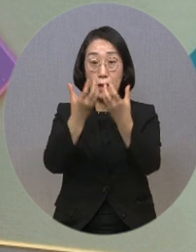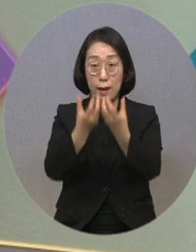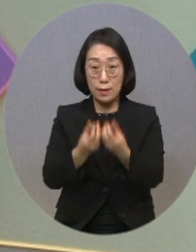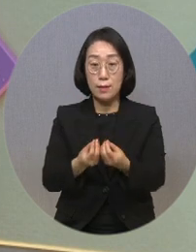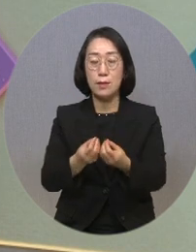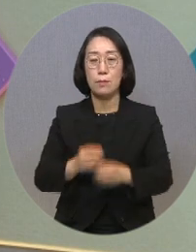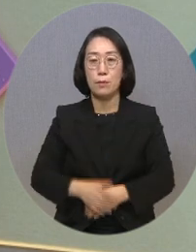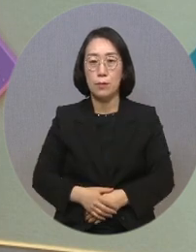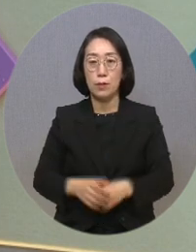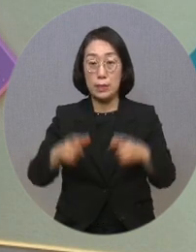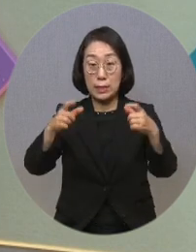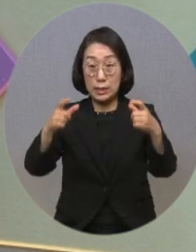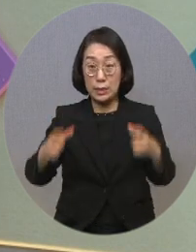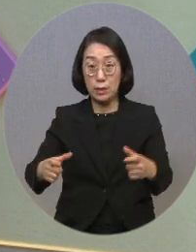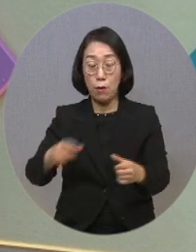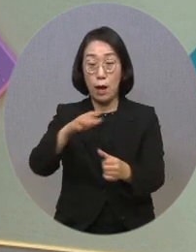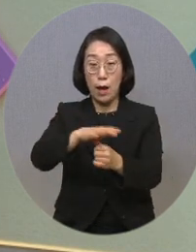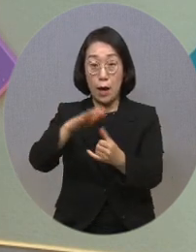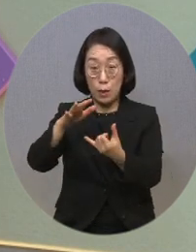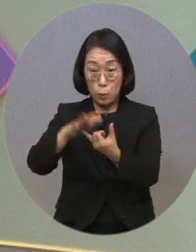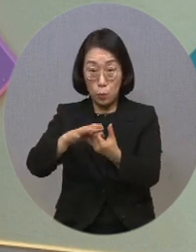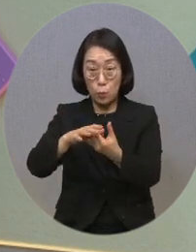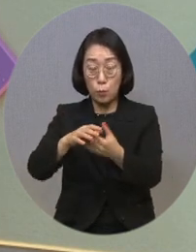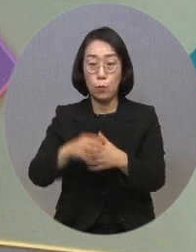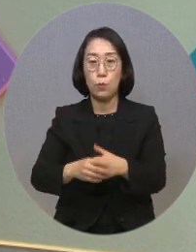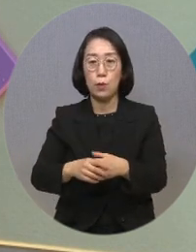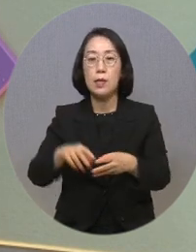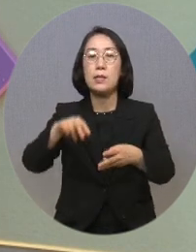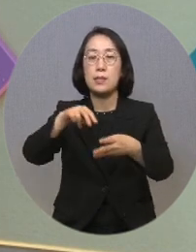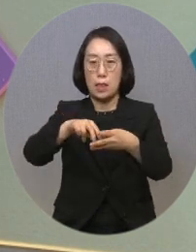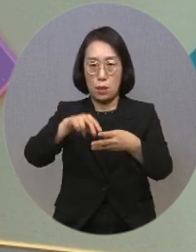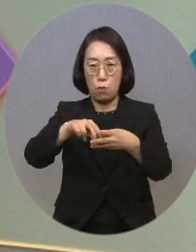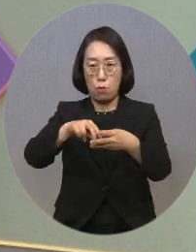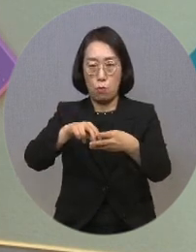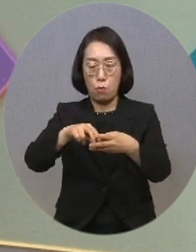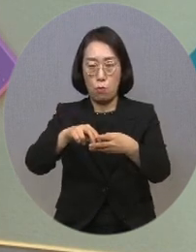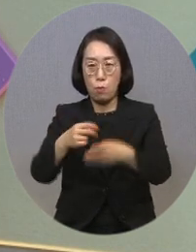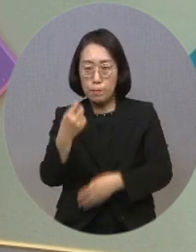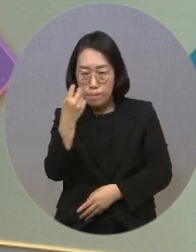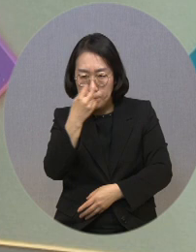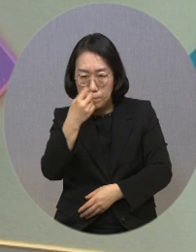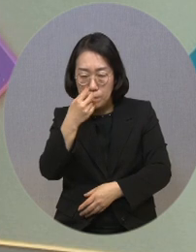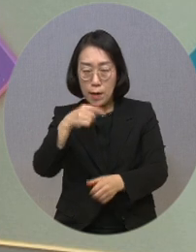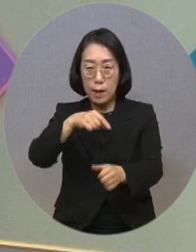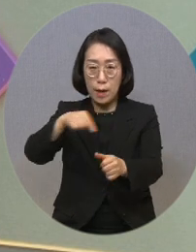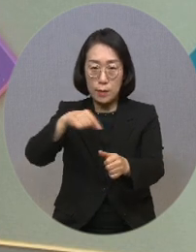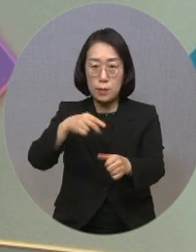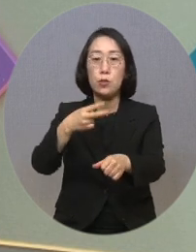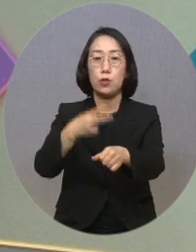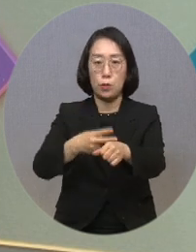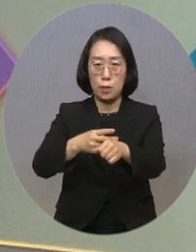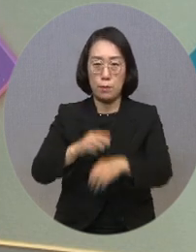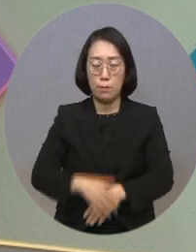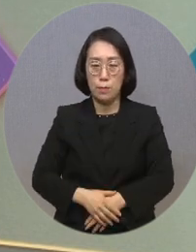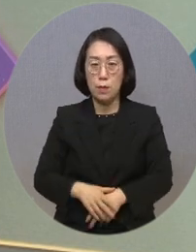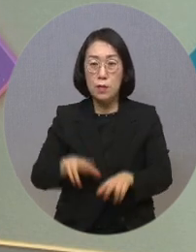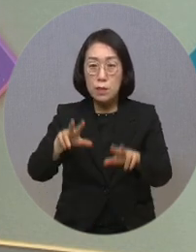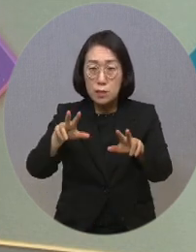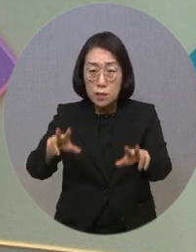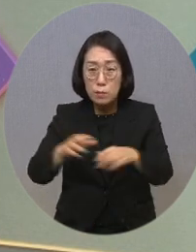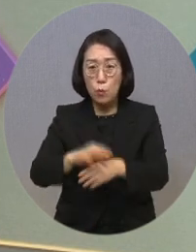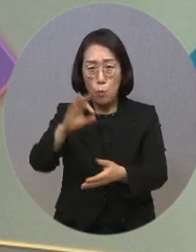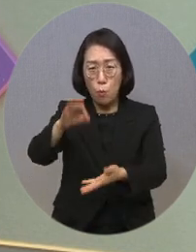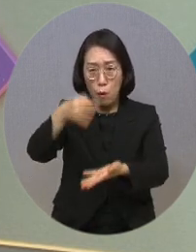그 지역 아동센터에 근무하시는 이제 선생님들 같은 경우에 네. 지금도 호봉제가 도입이 안 돼서